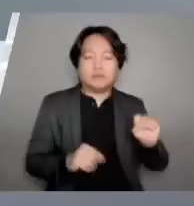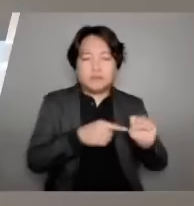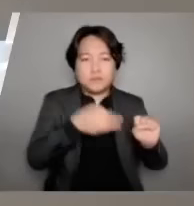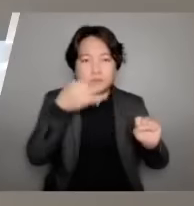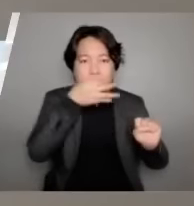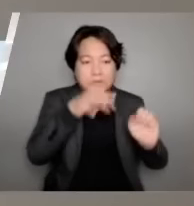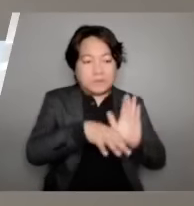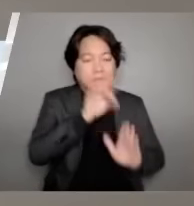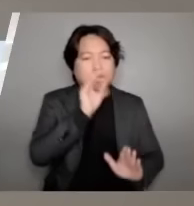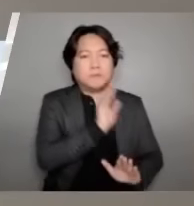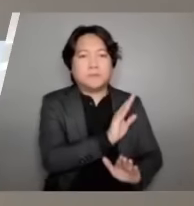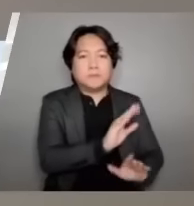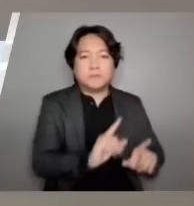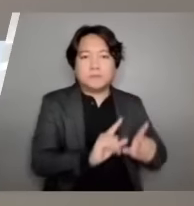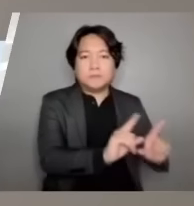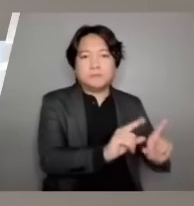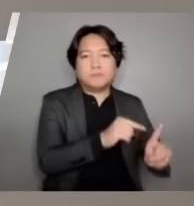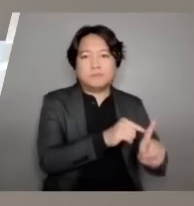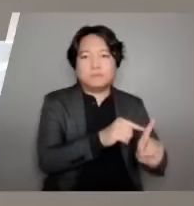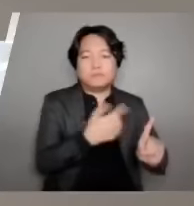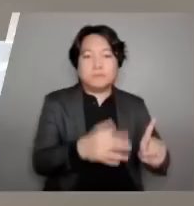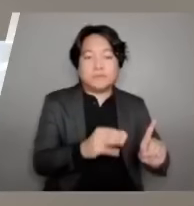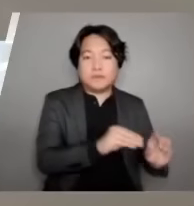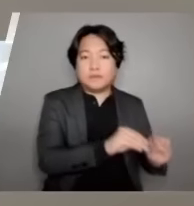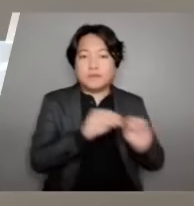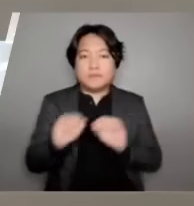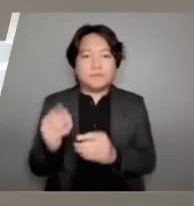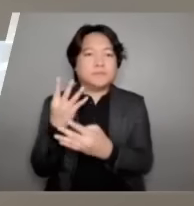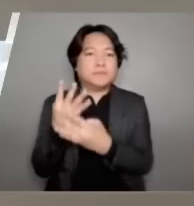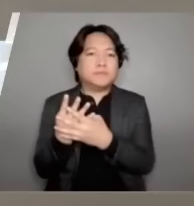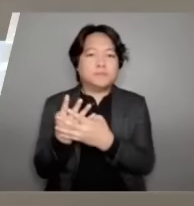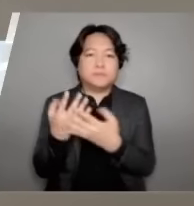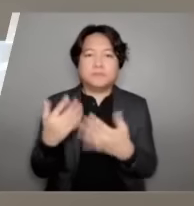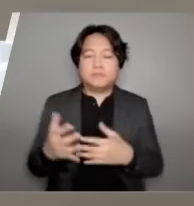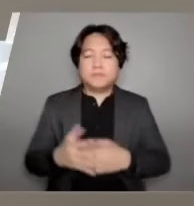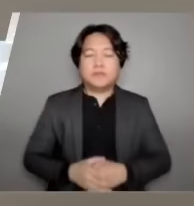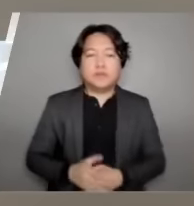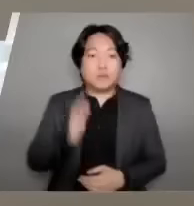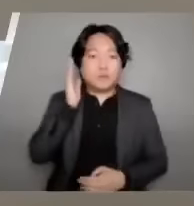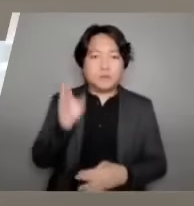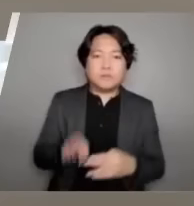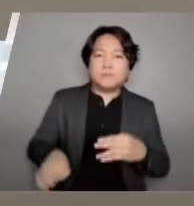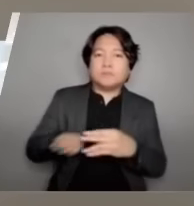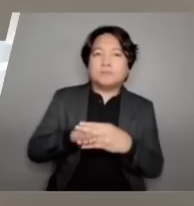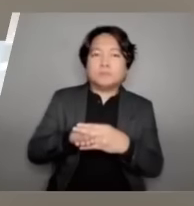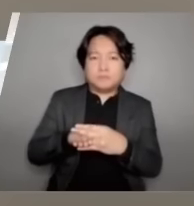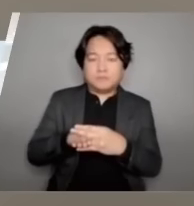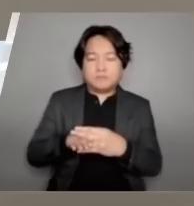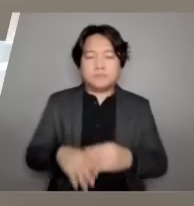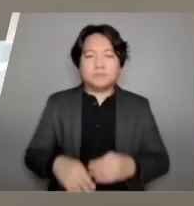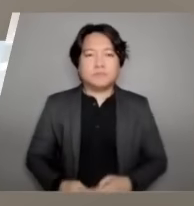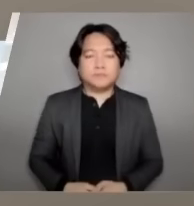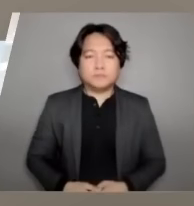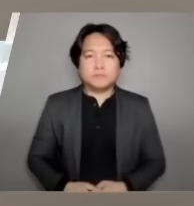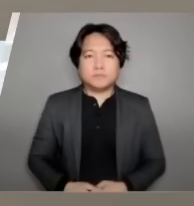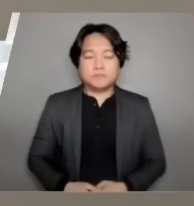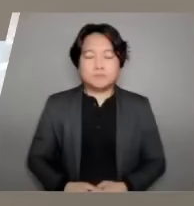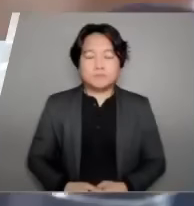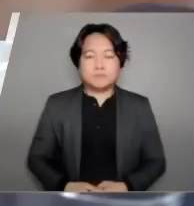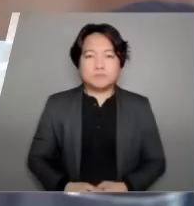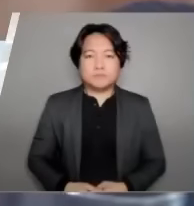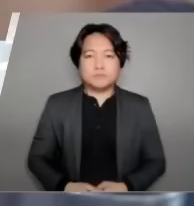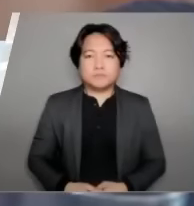suspect. Nakapit siya sa Duenas Police Station at mahaharap sa reklamong paglabag sa Comprehensive Dangerous Drugs